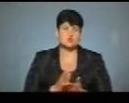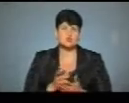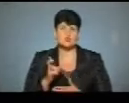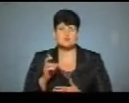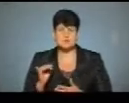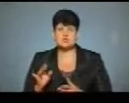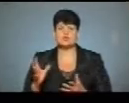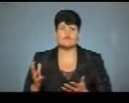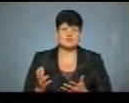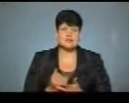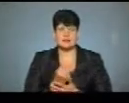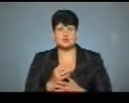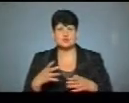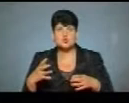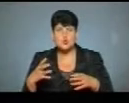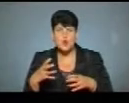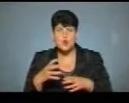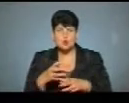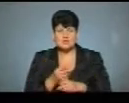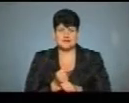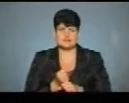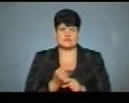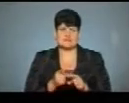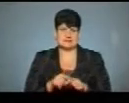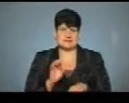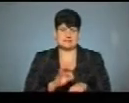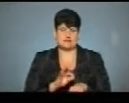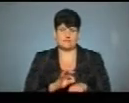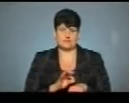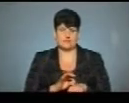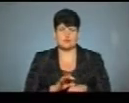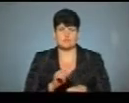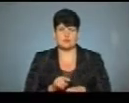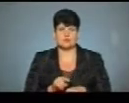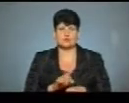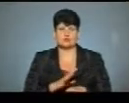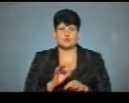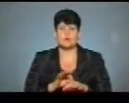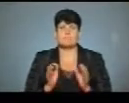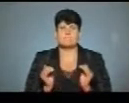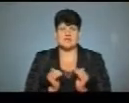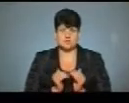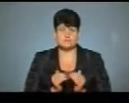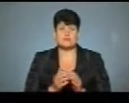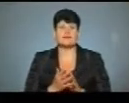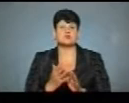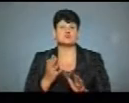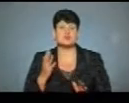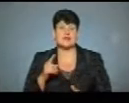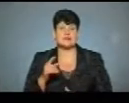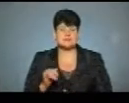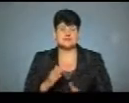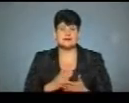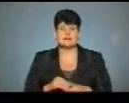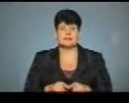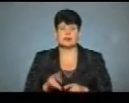що вдалося якимось чином скоротити оце захворювання, щоб стало хвороб менше. Ну а на черзі є в нас